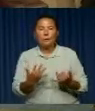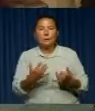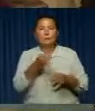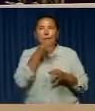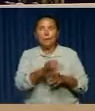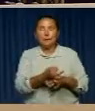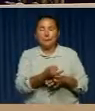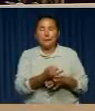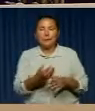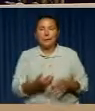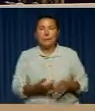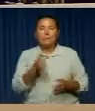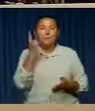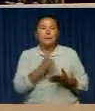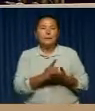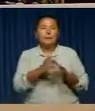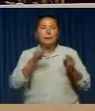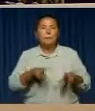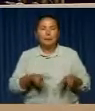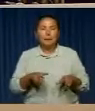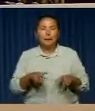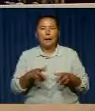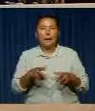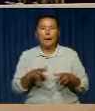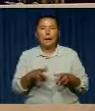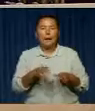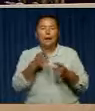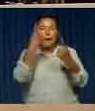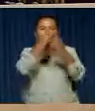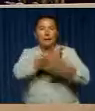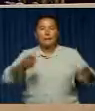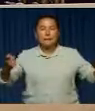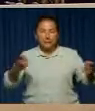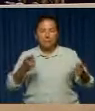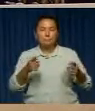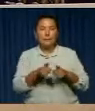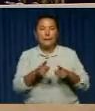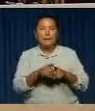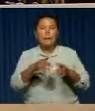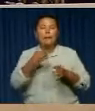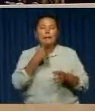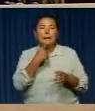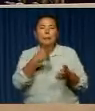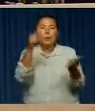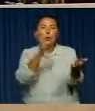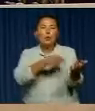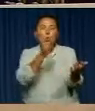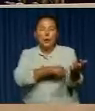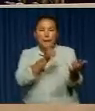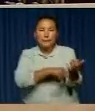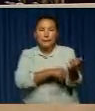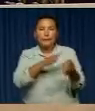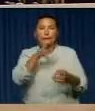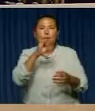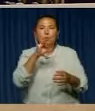айтқым келеді жаңағы міндетті түрде маманмен хабарласып, жаңағындай тамыр іші құйылатын